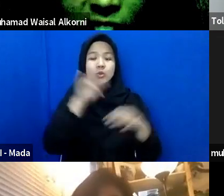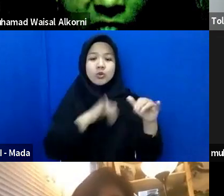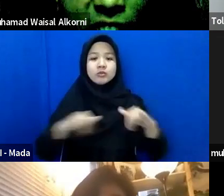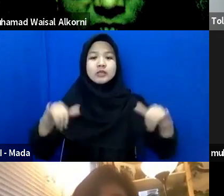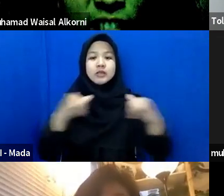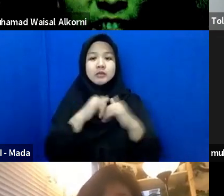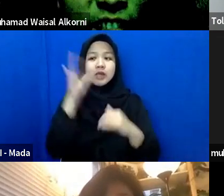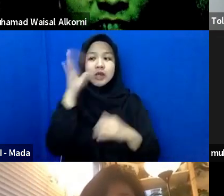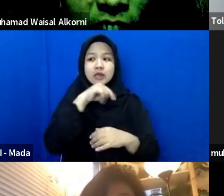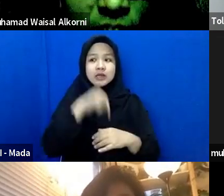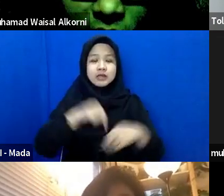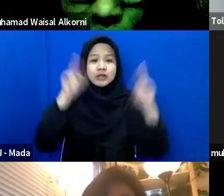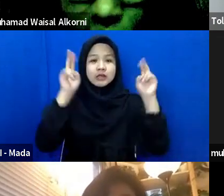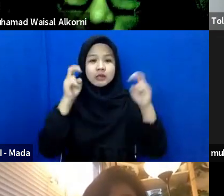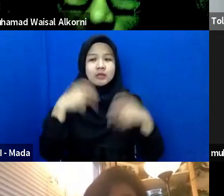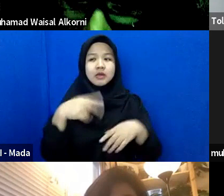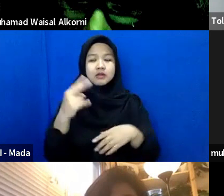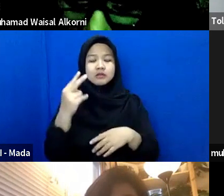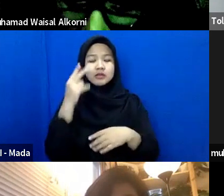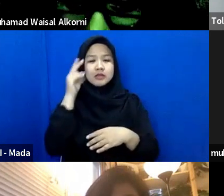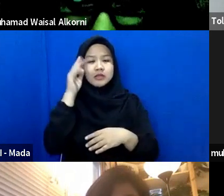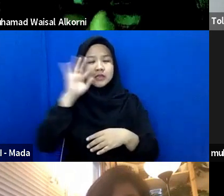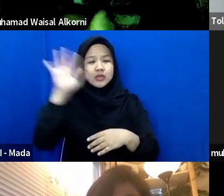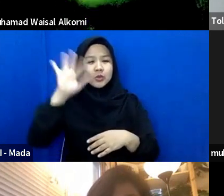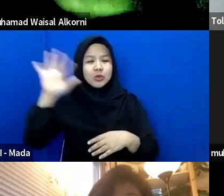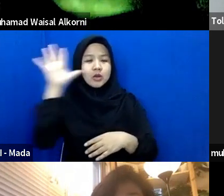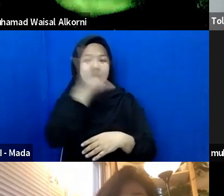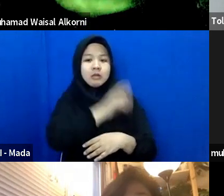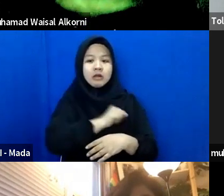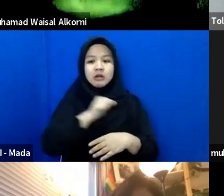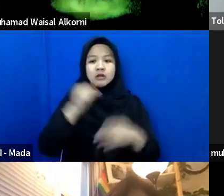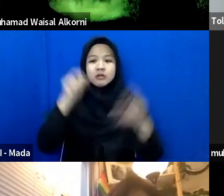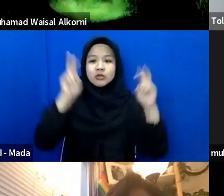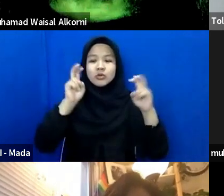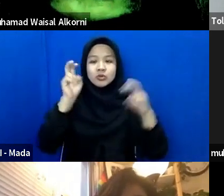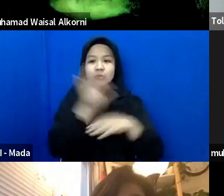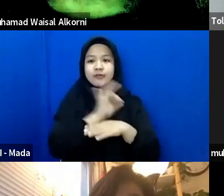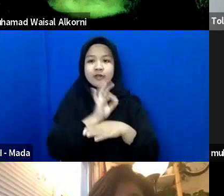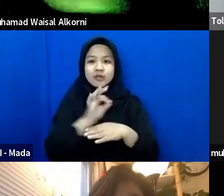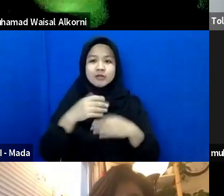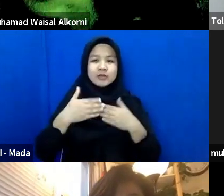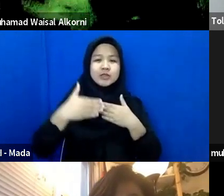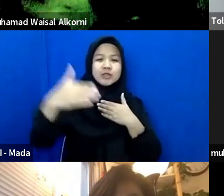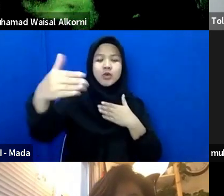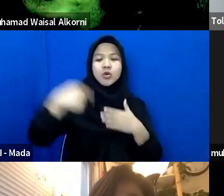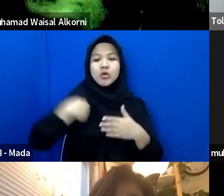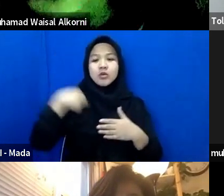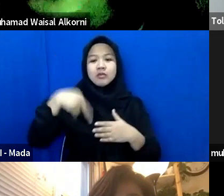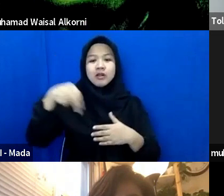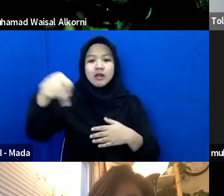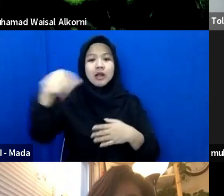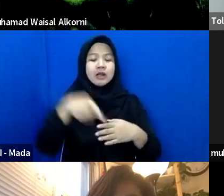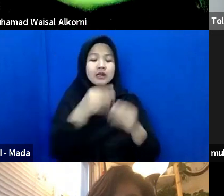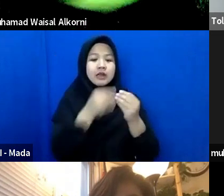dengan tema renungan malam HDI diskusi film sejauh kumelangkah yang terselenggara atas rangkaian temuin